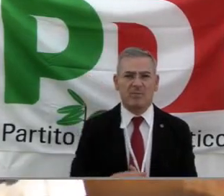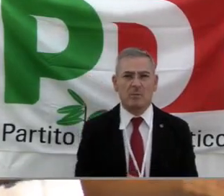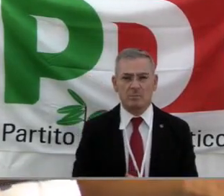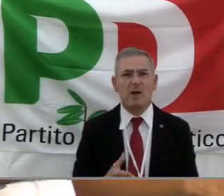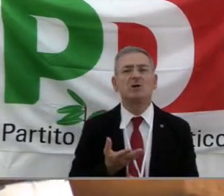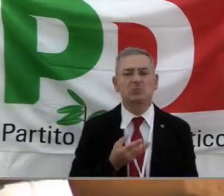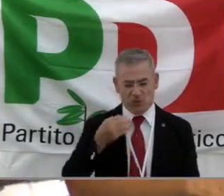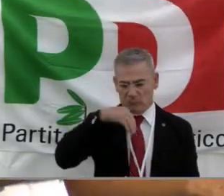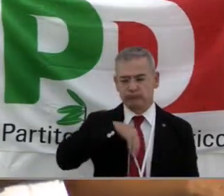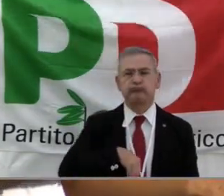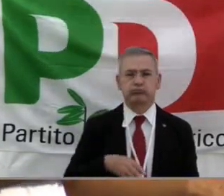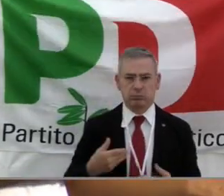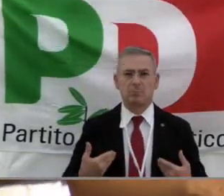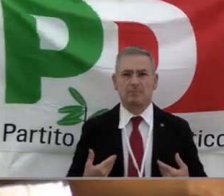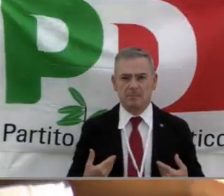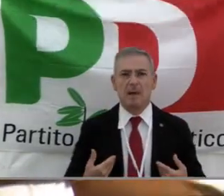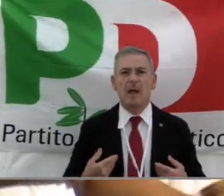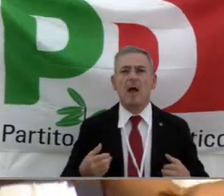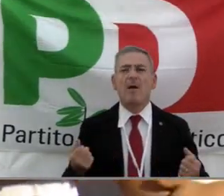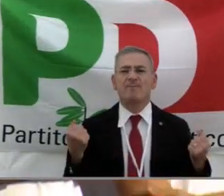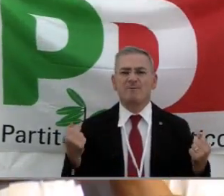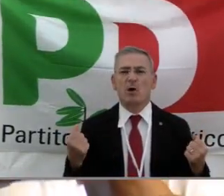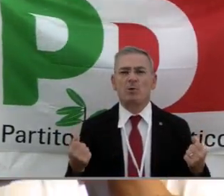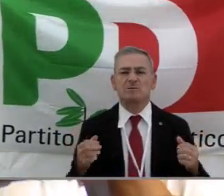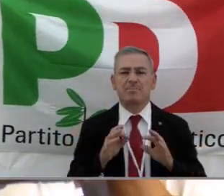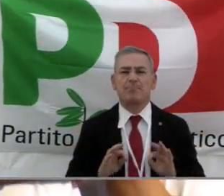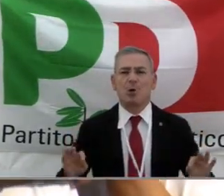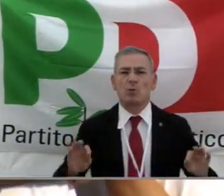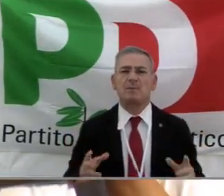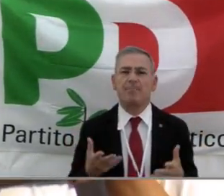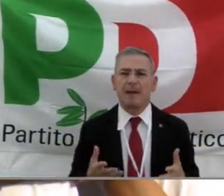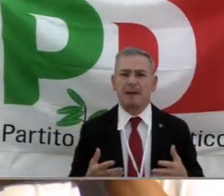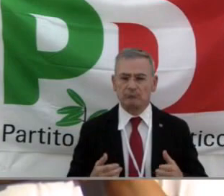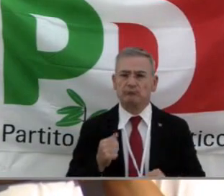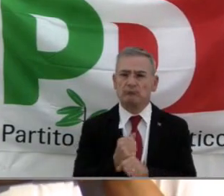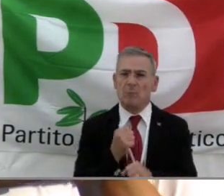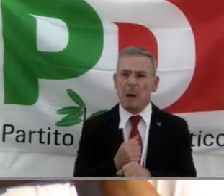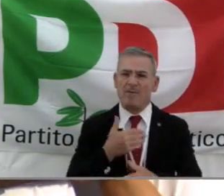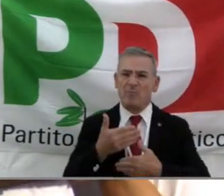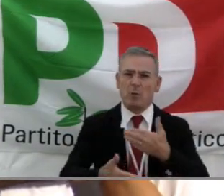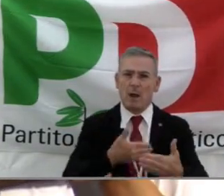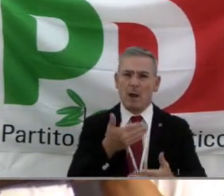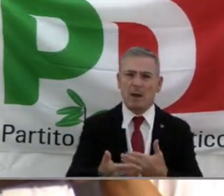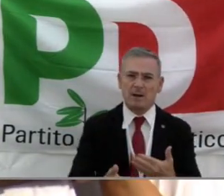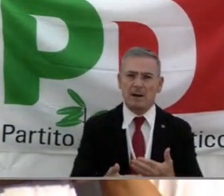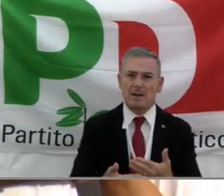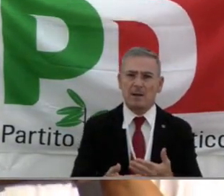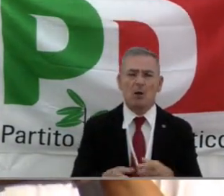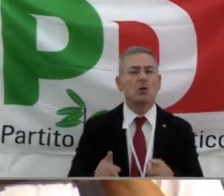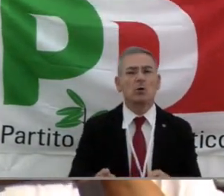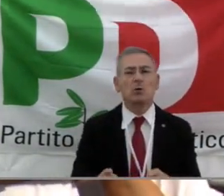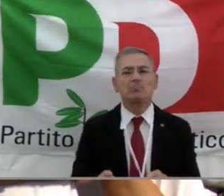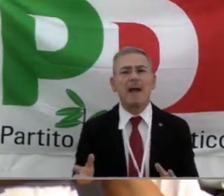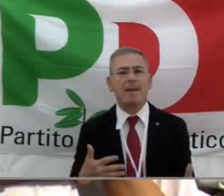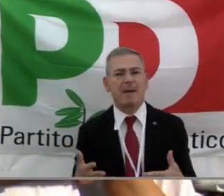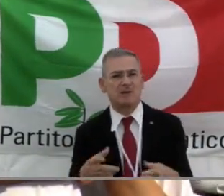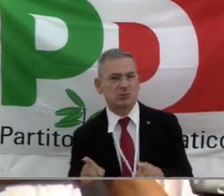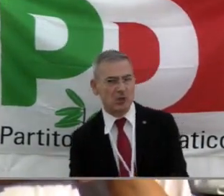troverete anche in noi una forza pronta a fare la propria parte su un terreno